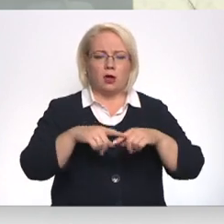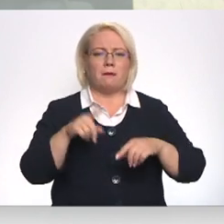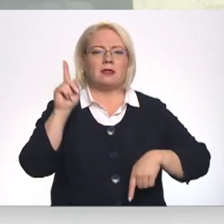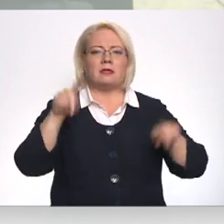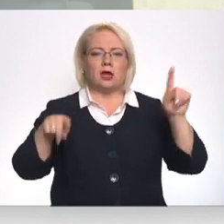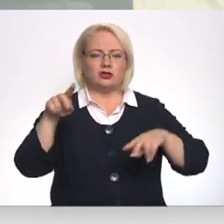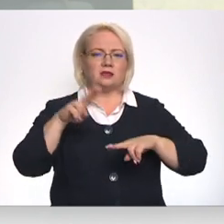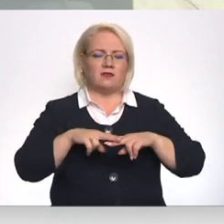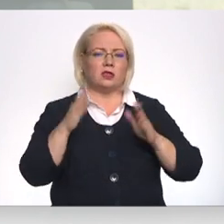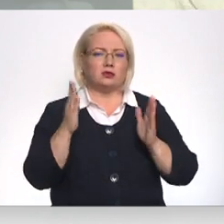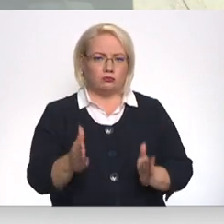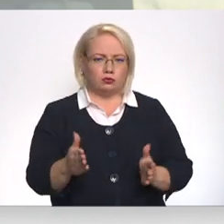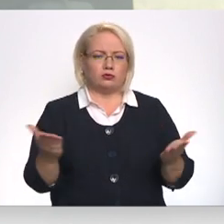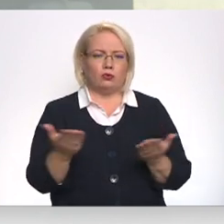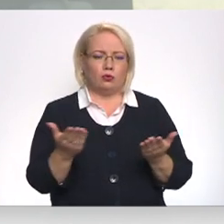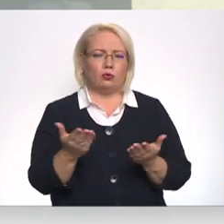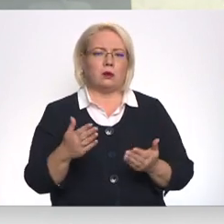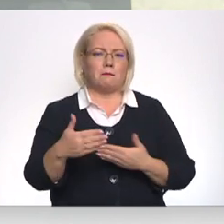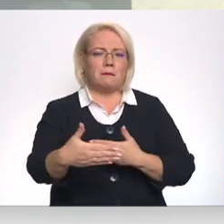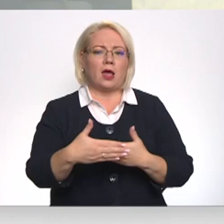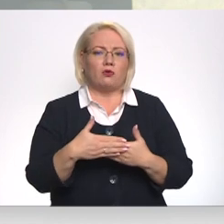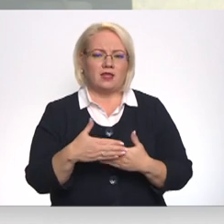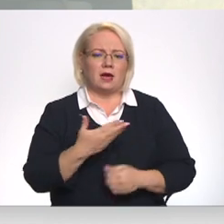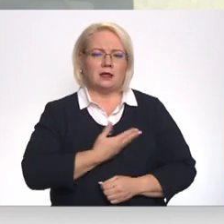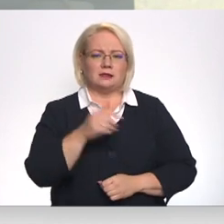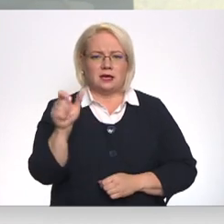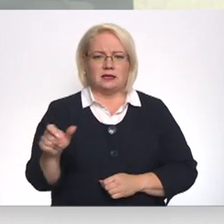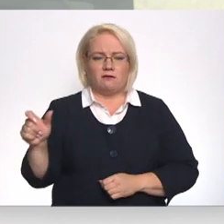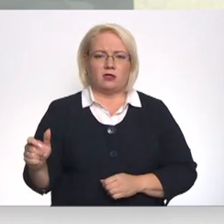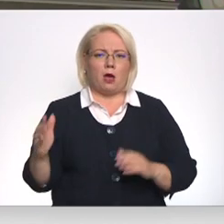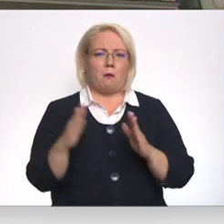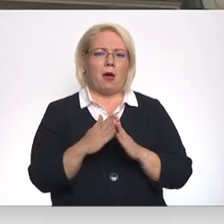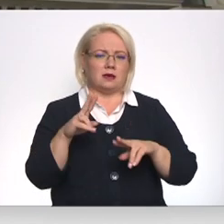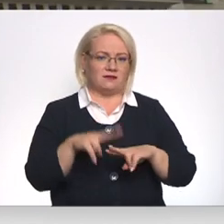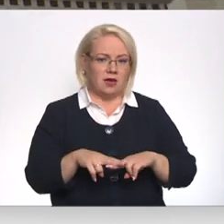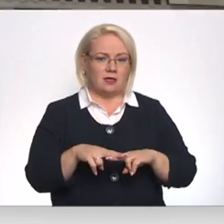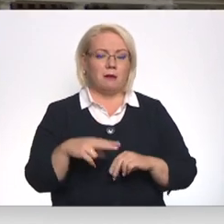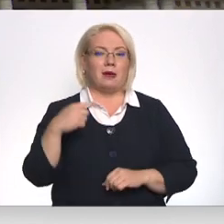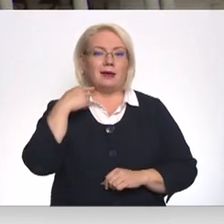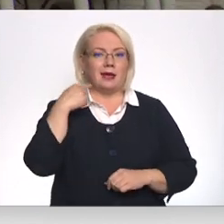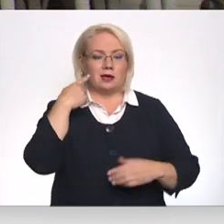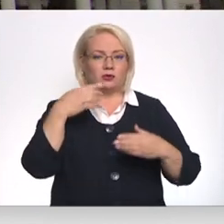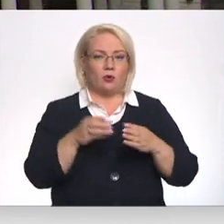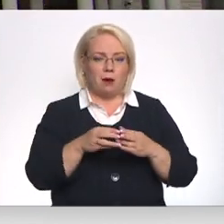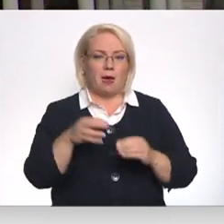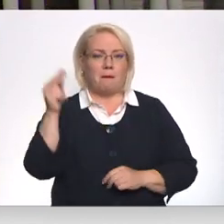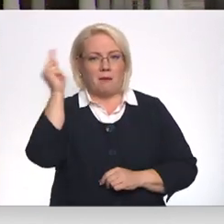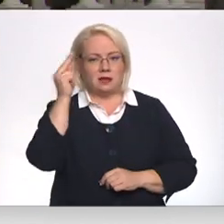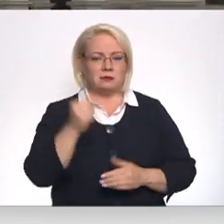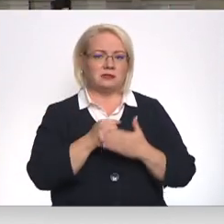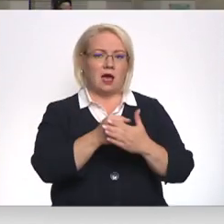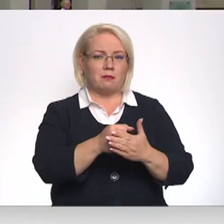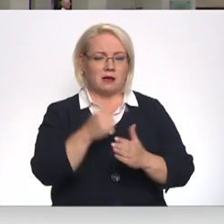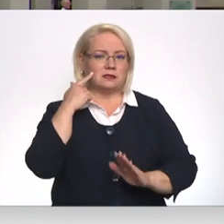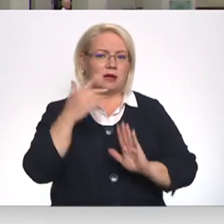atsevišķās vietās, kas būs pietuvinātas iedzīvotāju mājas vietām. Rīgas domē mācībām pauž atbalstu, saprotot, ka